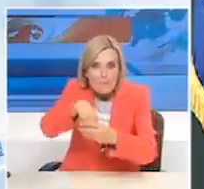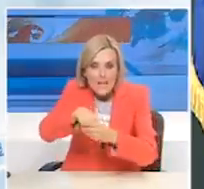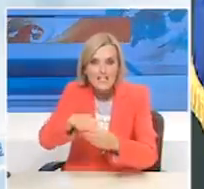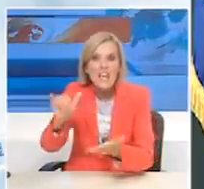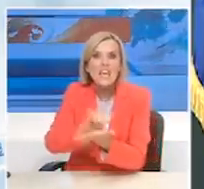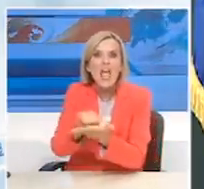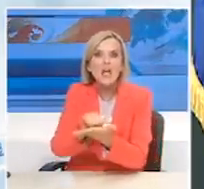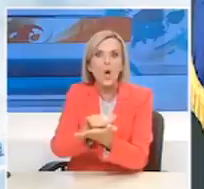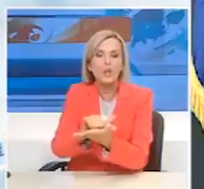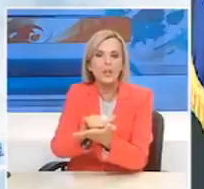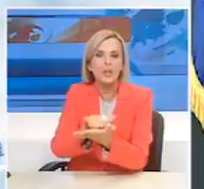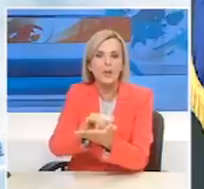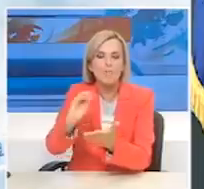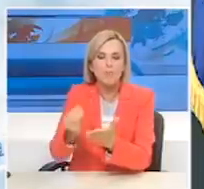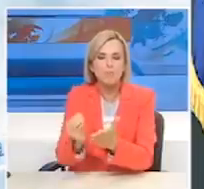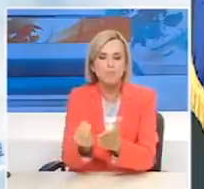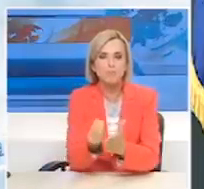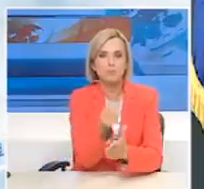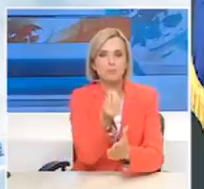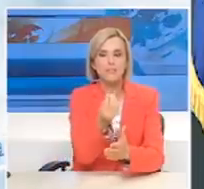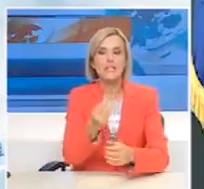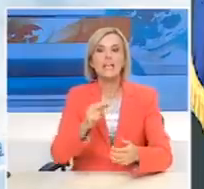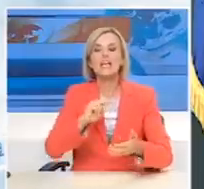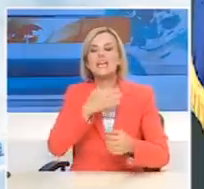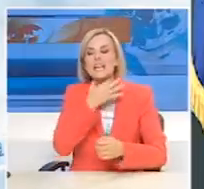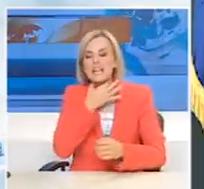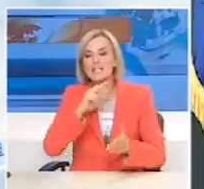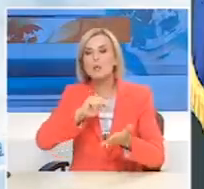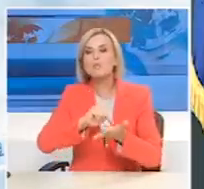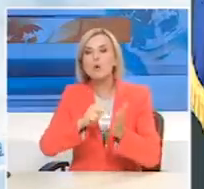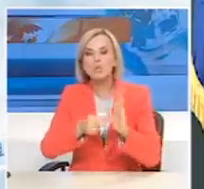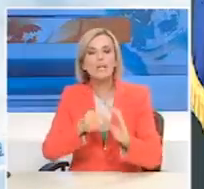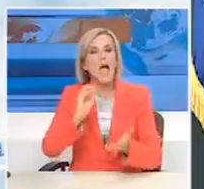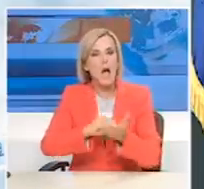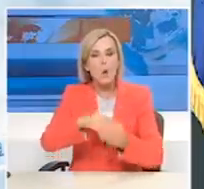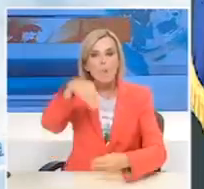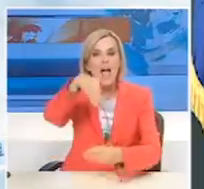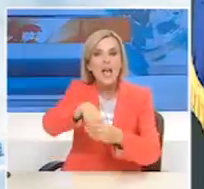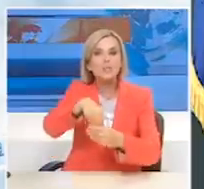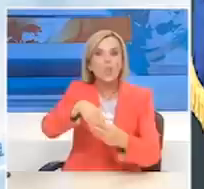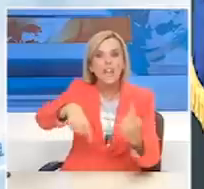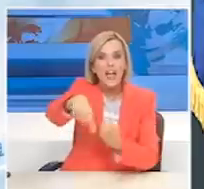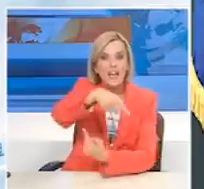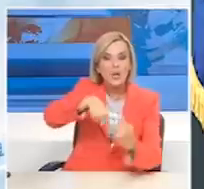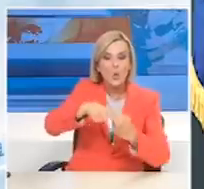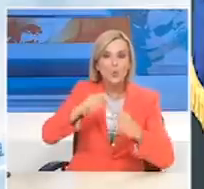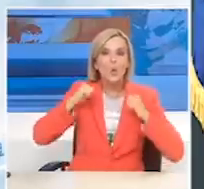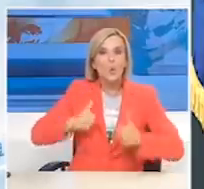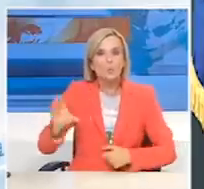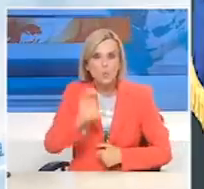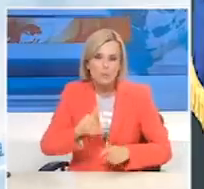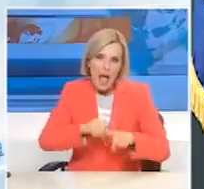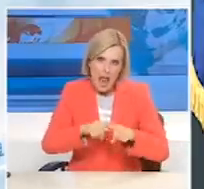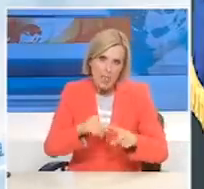Δεν ήρθε απ' έξω. Άρα χρειάζεται προσοχή. Ακόμα και διαδικασίες εσωτερικού τουρισμού μπορεί να υποβάλλονται σε κάποιες απαγορεύσεις, όχι